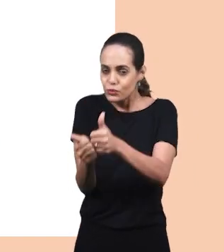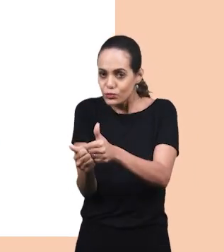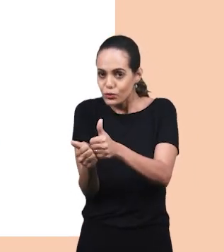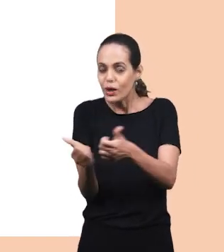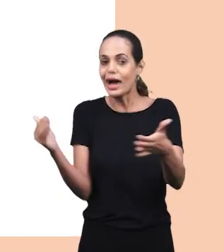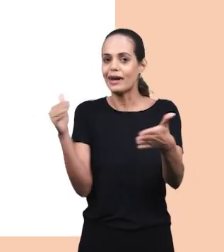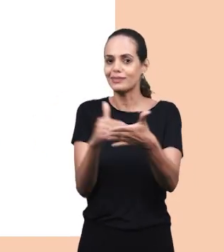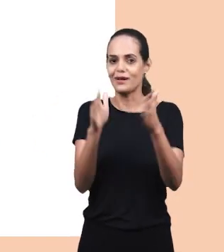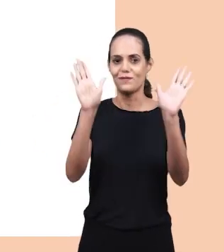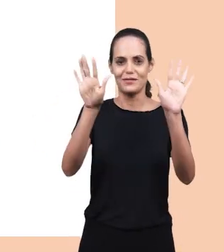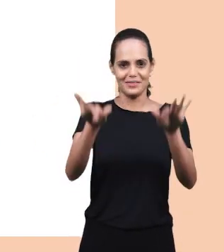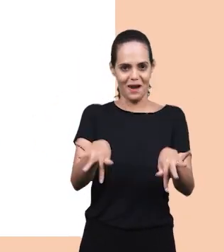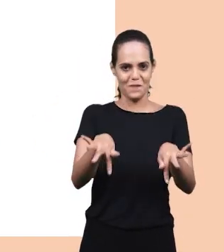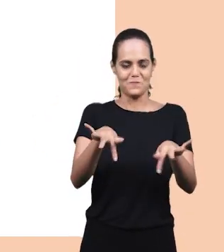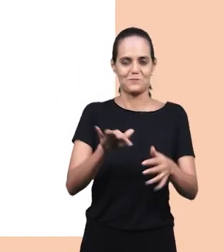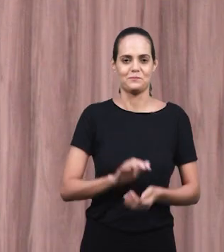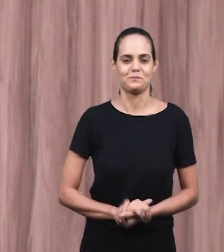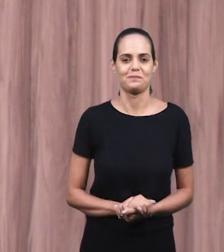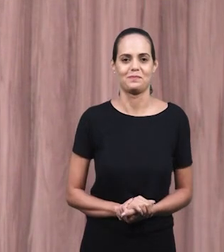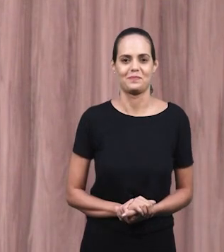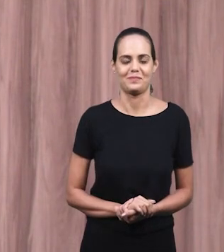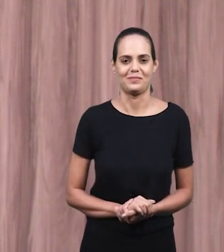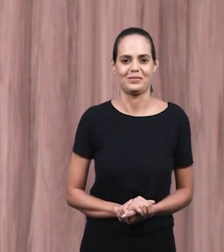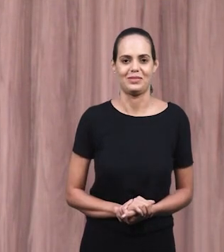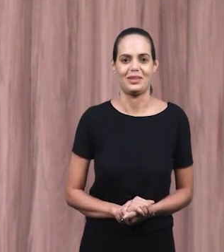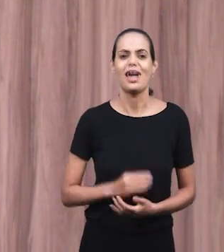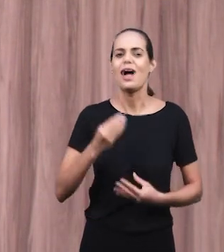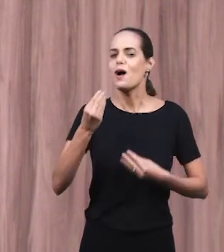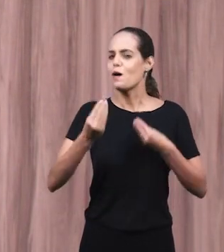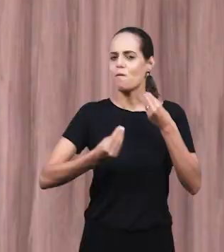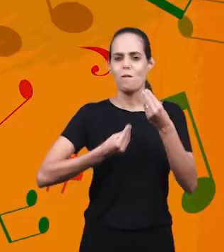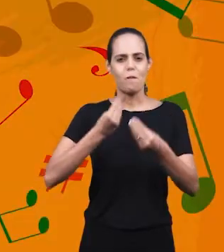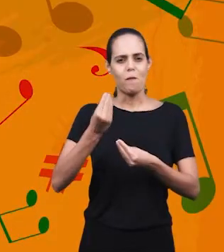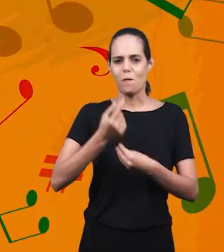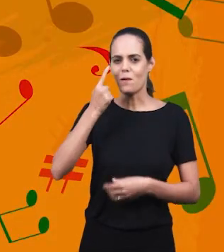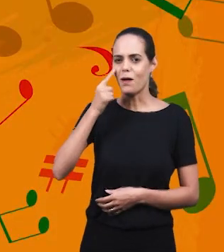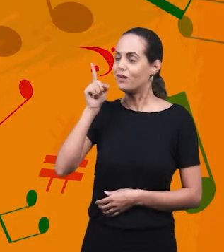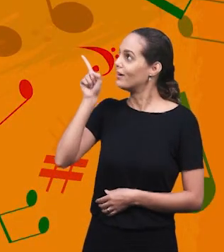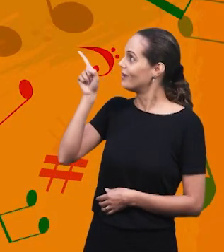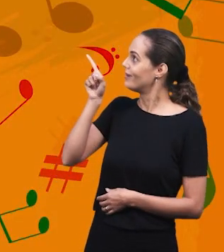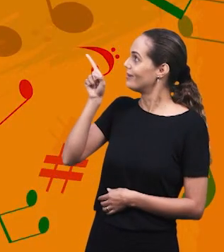va accompagner jusqu'à la fin. On va voir comment l'exécution est faite.